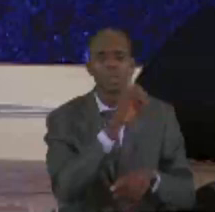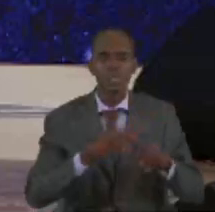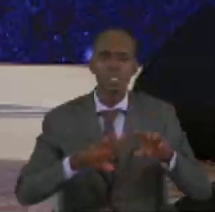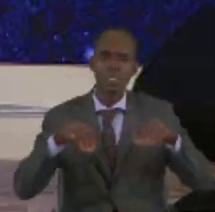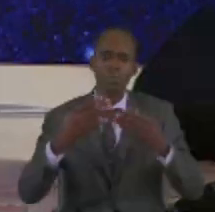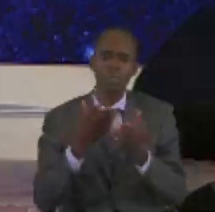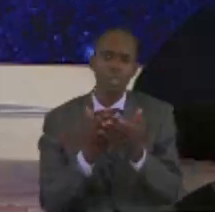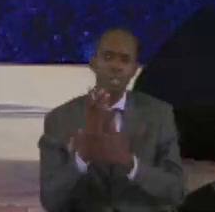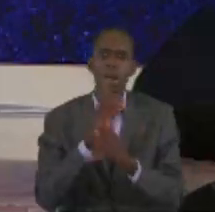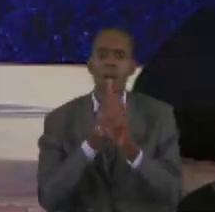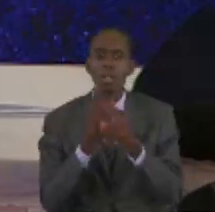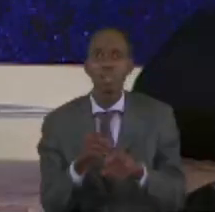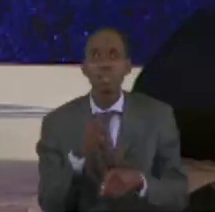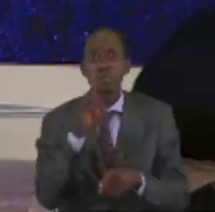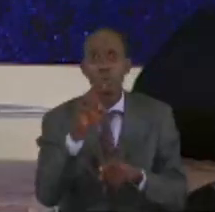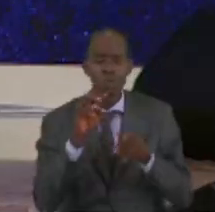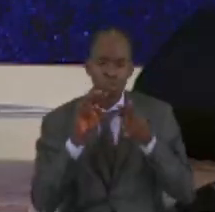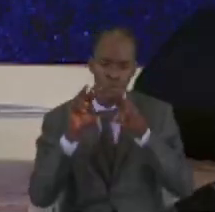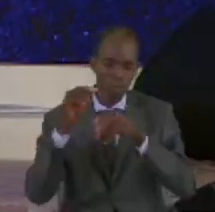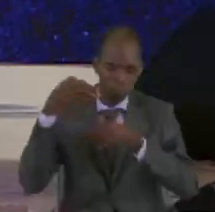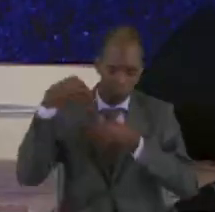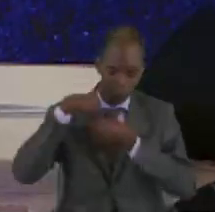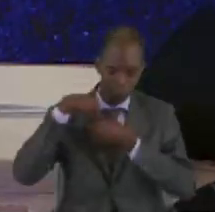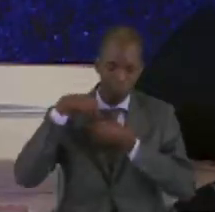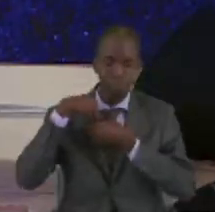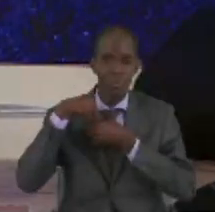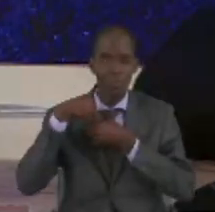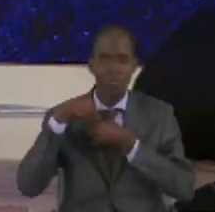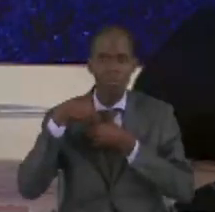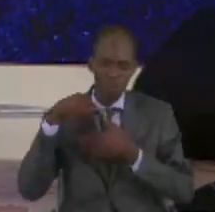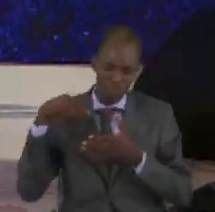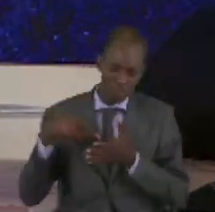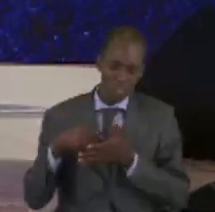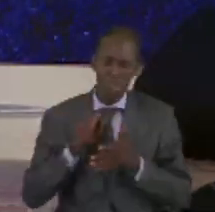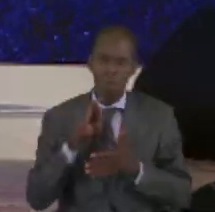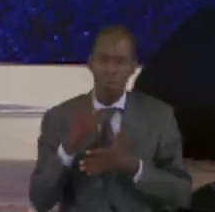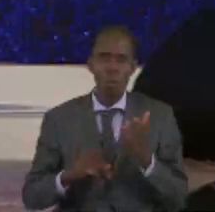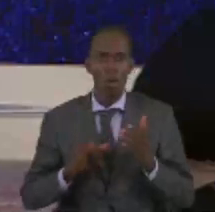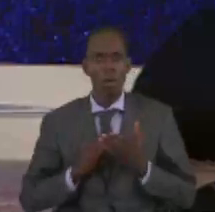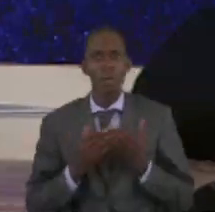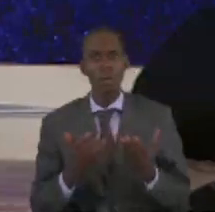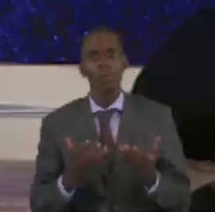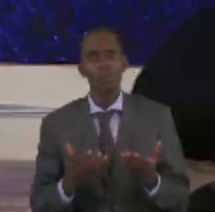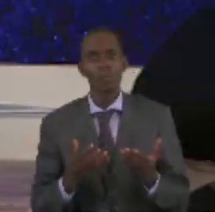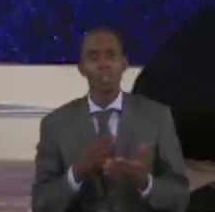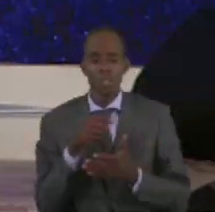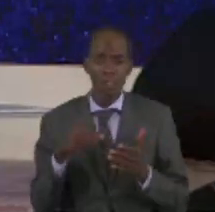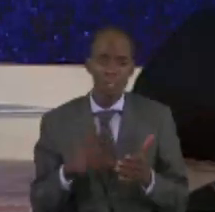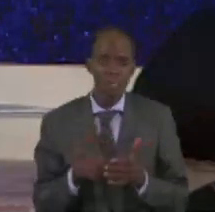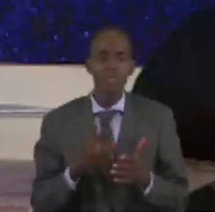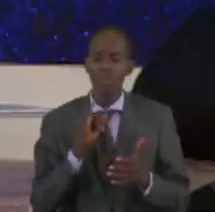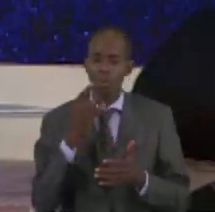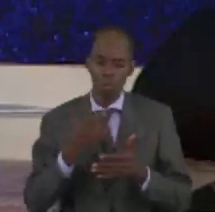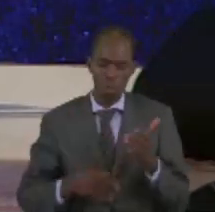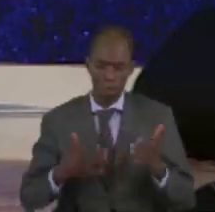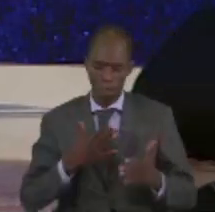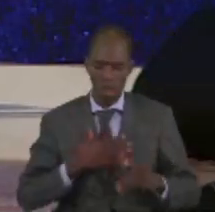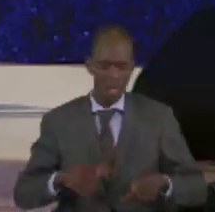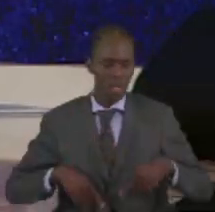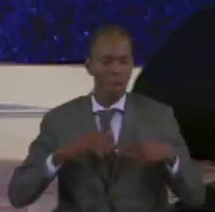penses-tu? Pourquoi tu leur demandes? Qu'en penses-tu? Pourquoi tu leur demandes? Ils ne peuvent pas te donner la vraie réponse. Regarde à l'intérieur de